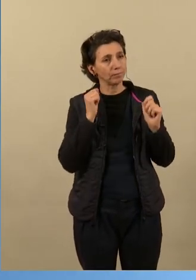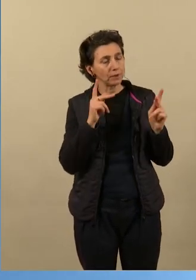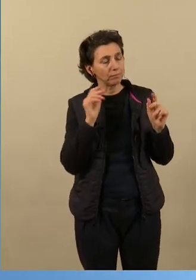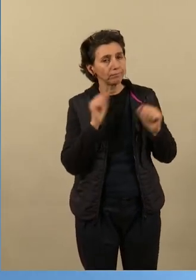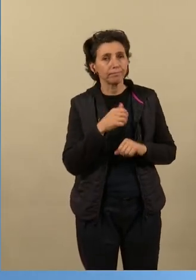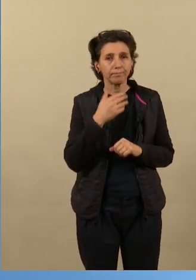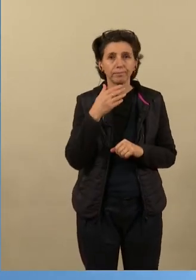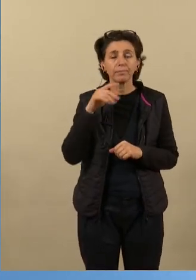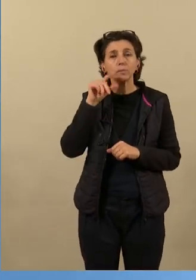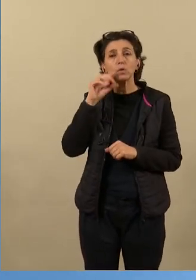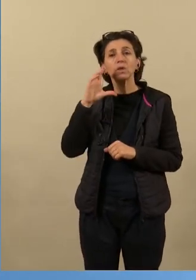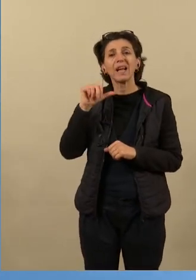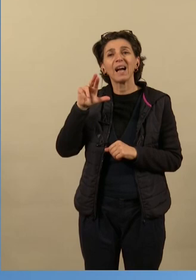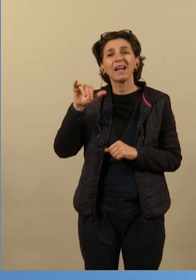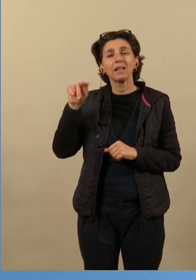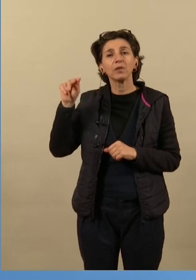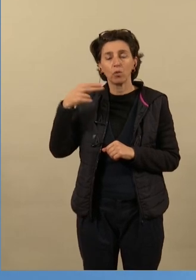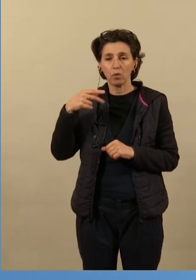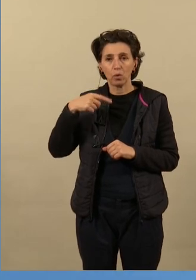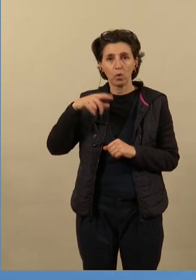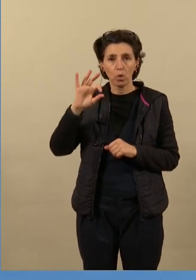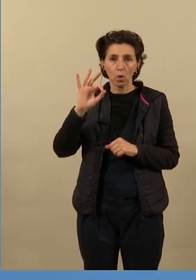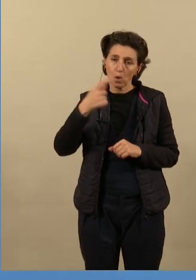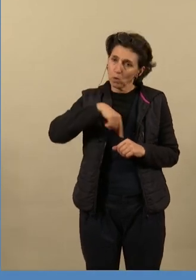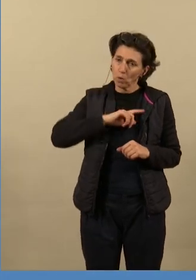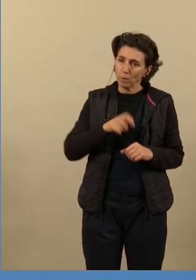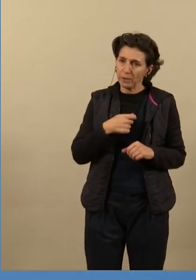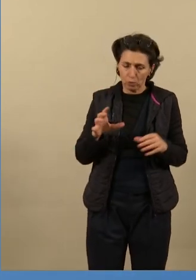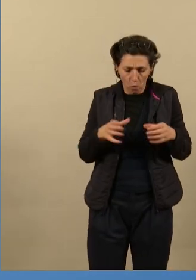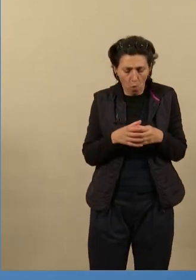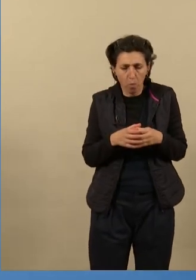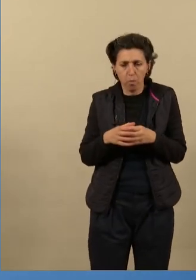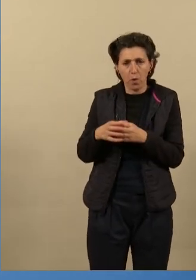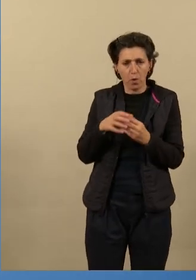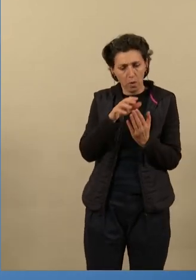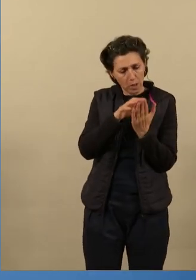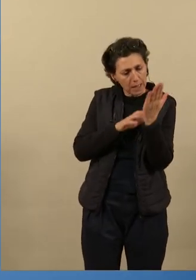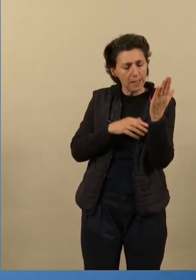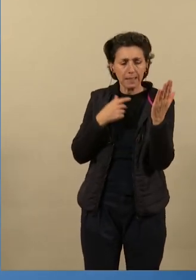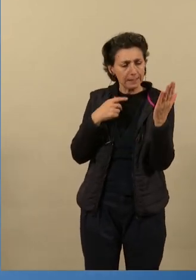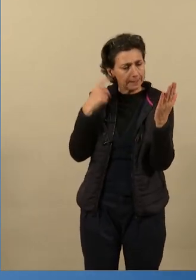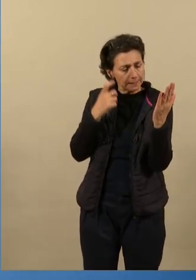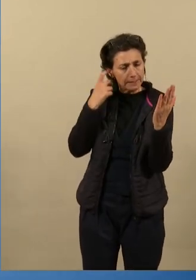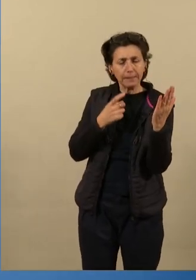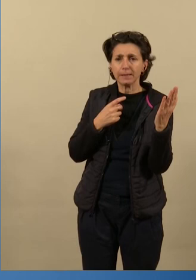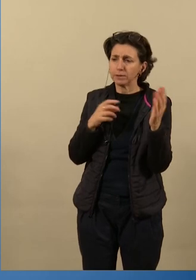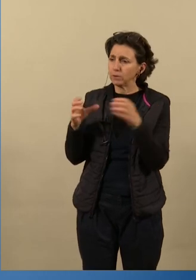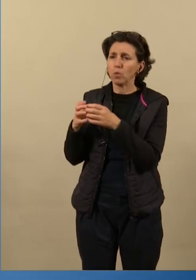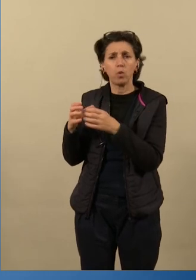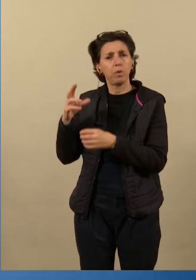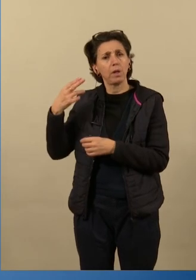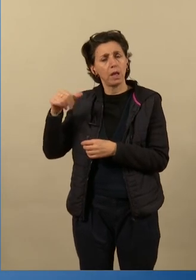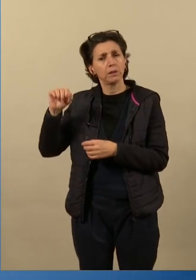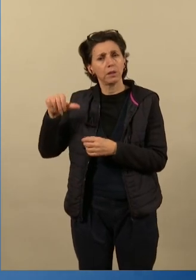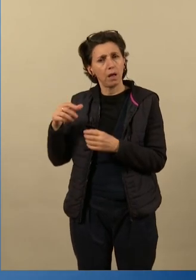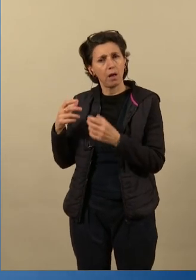oui bien sûr notre groupe a beaucoup travaillé aussi regarder le le vœux du groupe NASA et l'a étudié